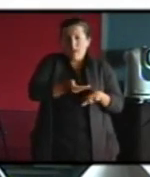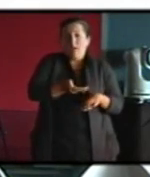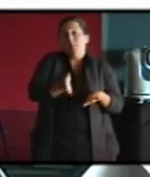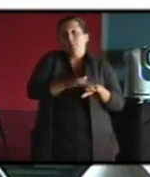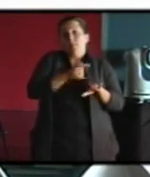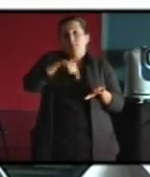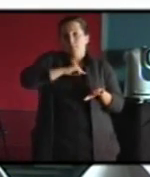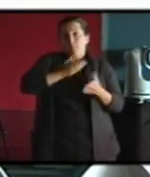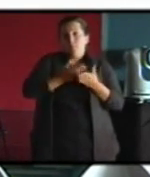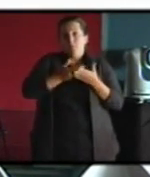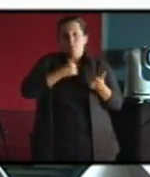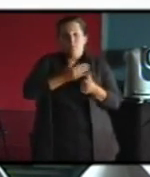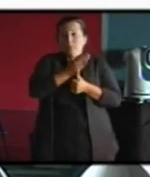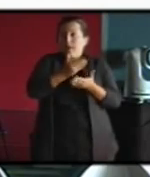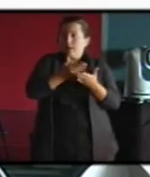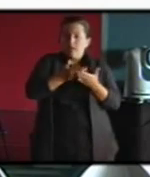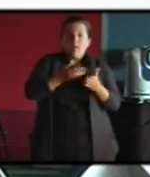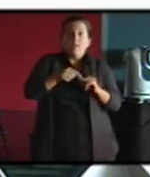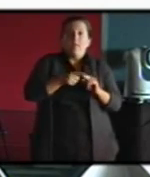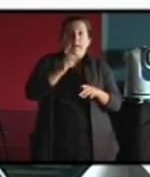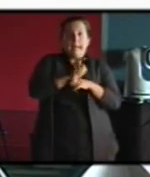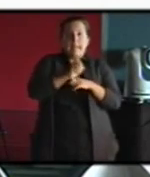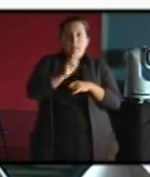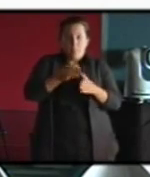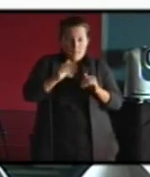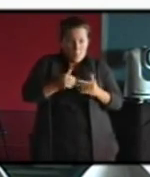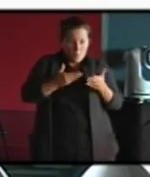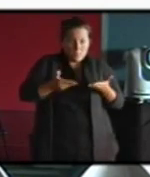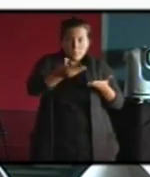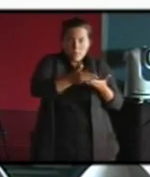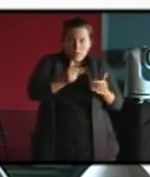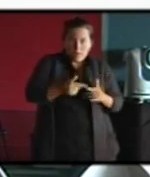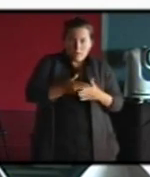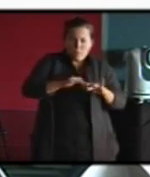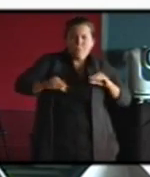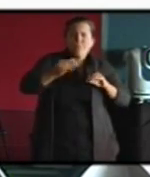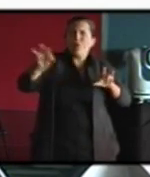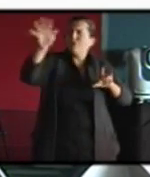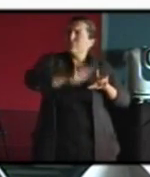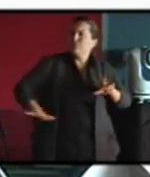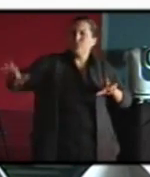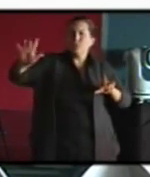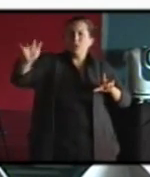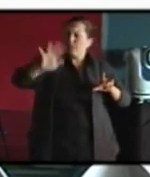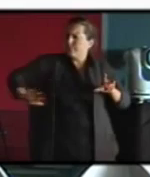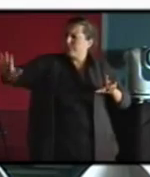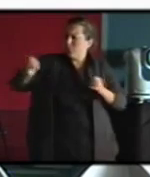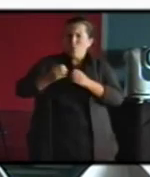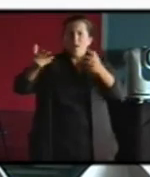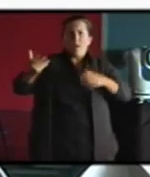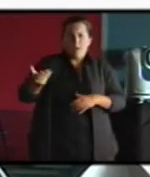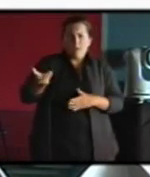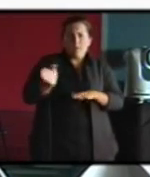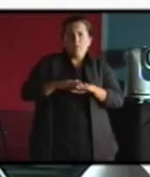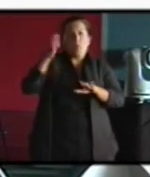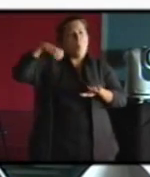ce qui m'intéresse par exemple dans cette première affirmation, c'est la masse critique que ça représente sur le territoire national, mais c'est vrai un